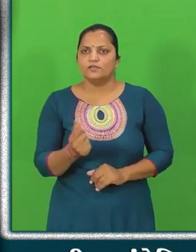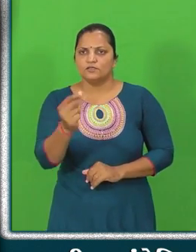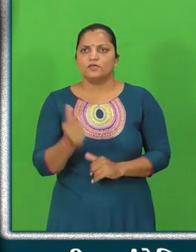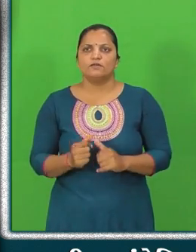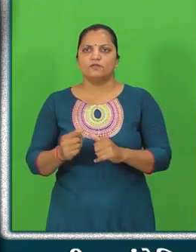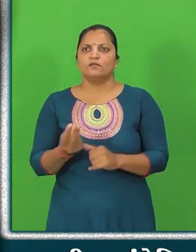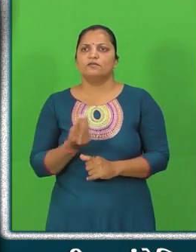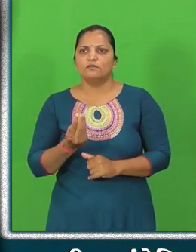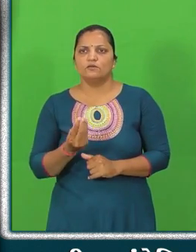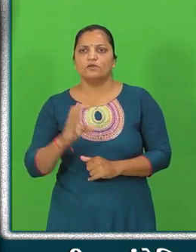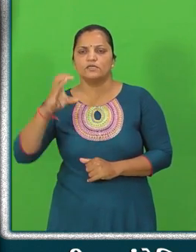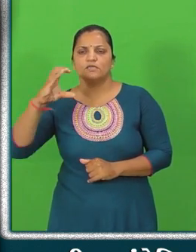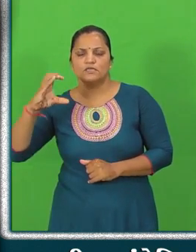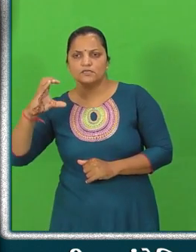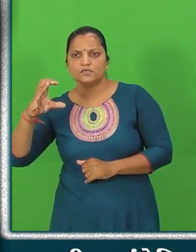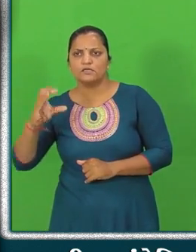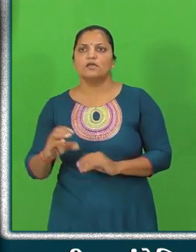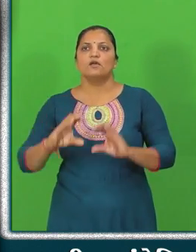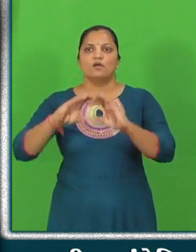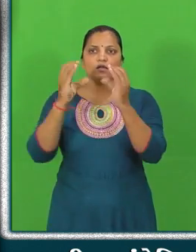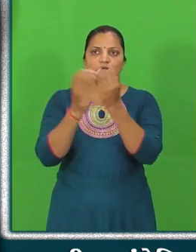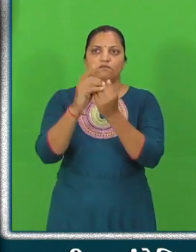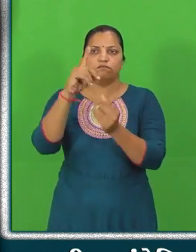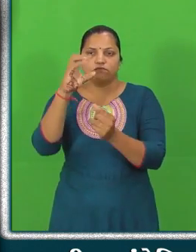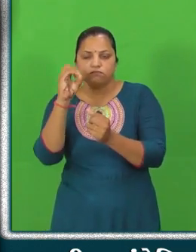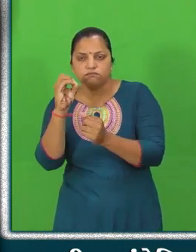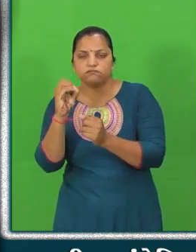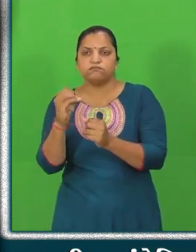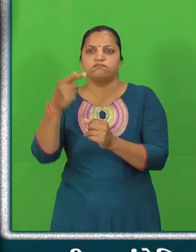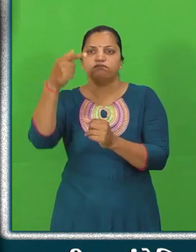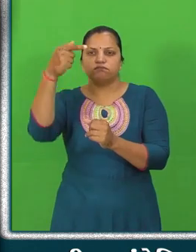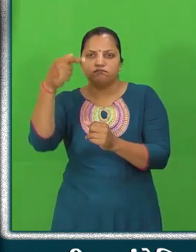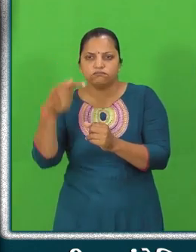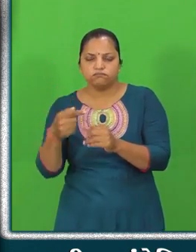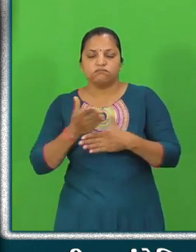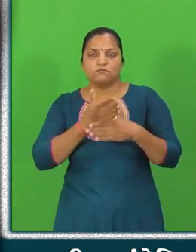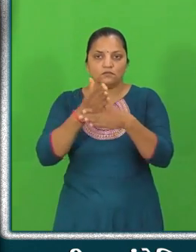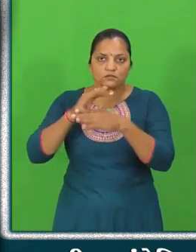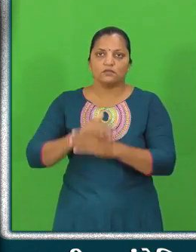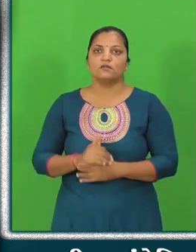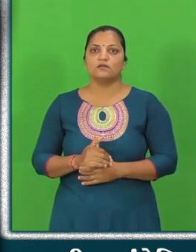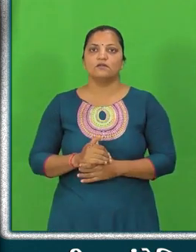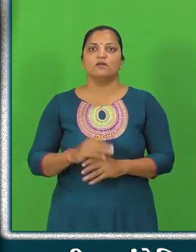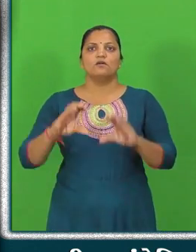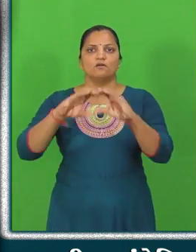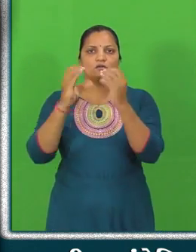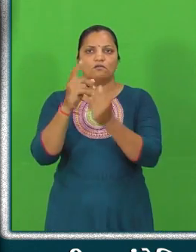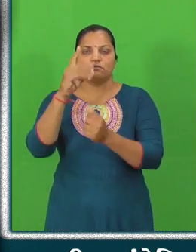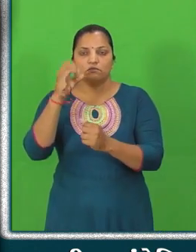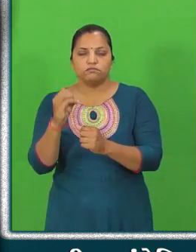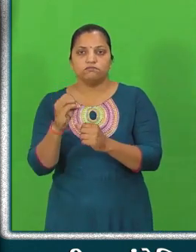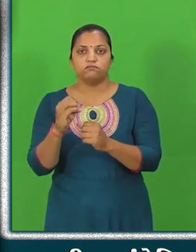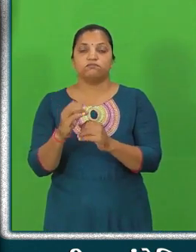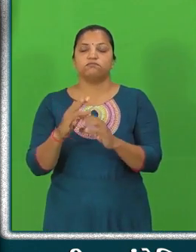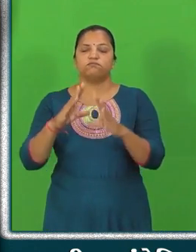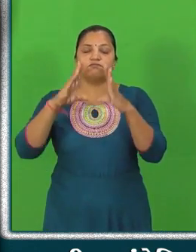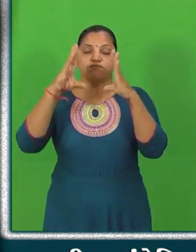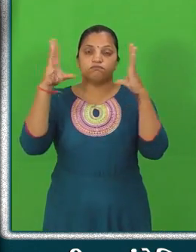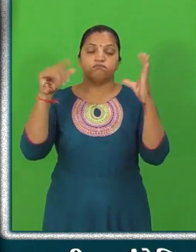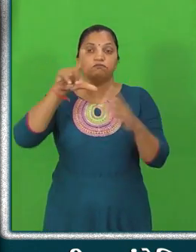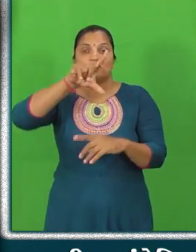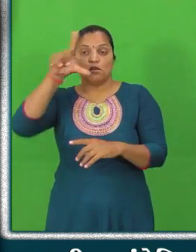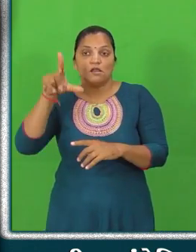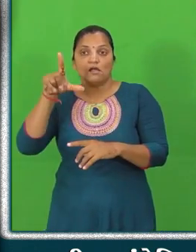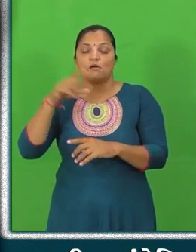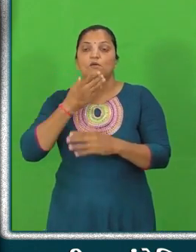ઝડપથી ઝડપથી અહીંયા કેટલાક સીસી લખે છે, ધોરણ 10 નું વોટ્સએપ ગ્રુપ બનાવી અને લિંક શેર કરો. બેટા, ધોરણ 10 નું વોટ્સએપ ગ્રુપ જો બનાવવા જઈએ તો કેટલા